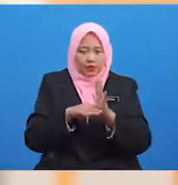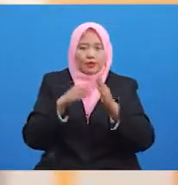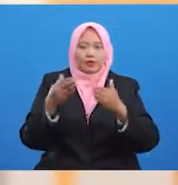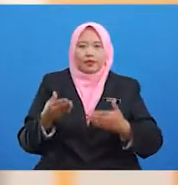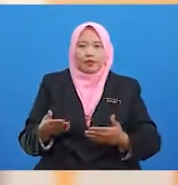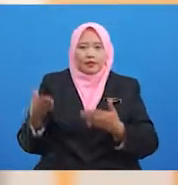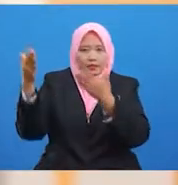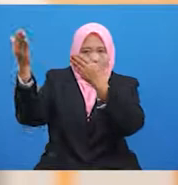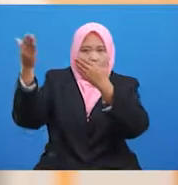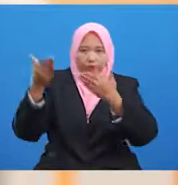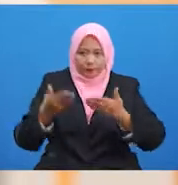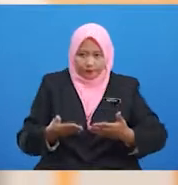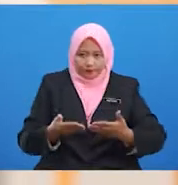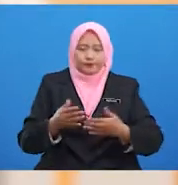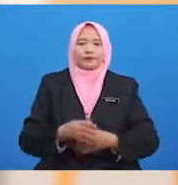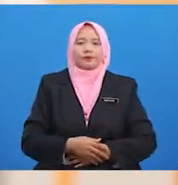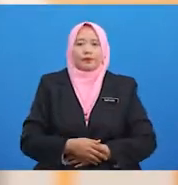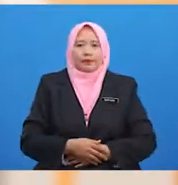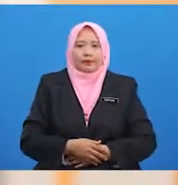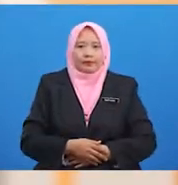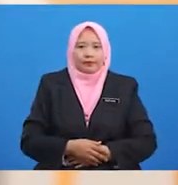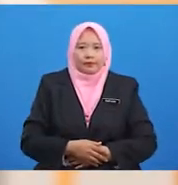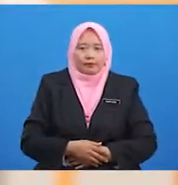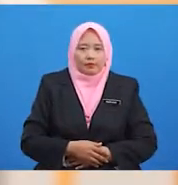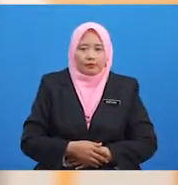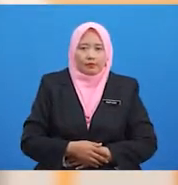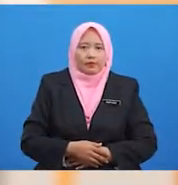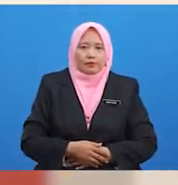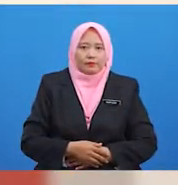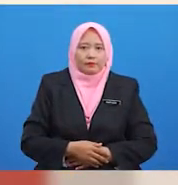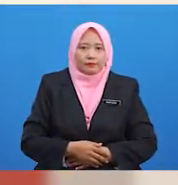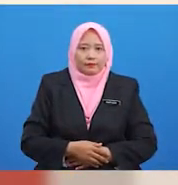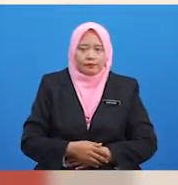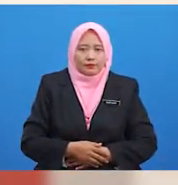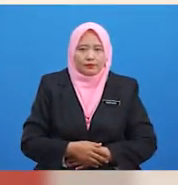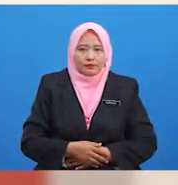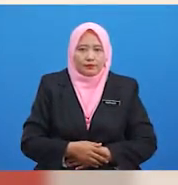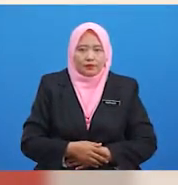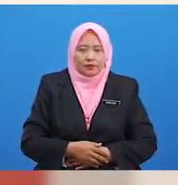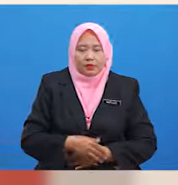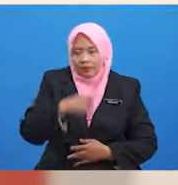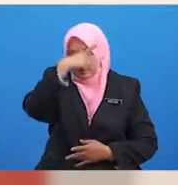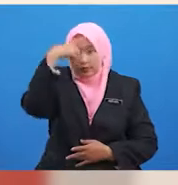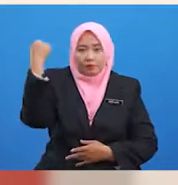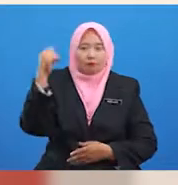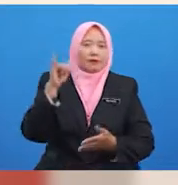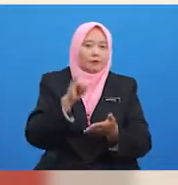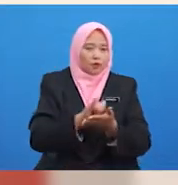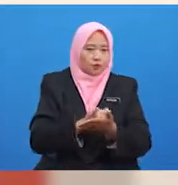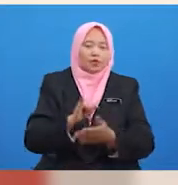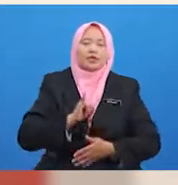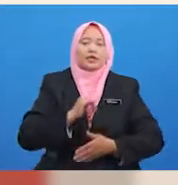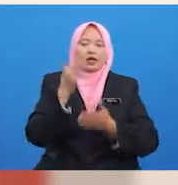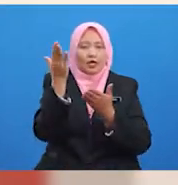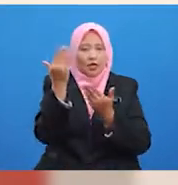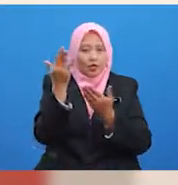bersama-sama menjelaskan setiap satu kepentingan ini ya murid-murid. Disebabkan itu, cikgu berharap